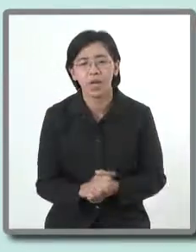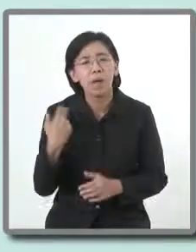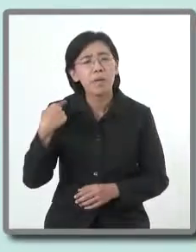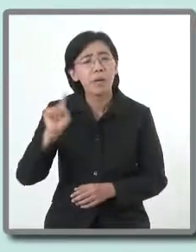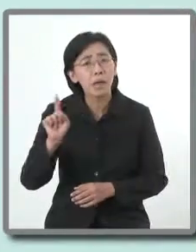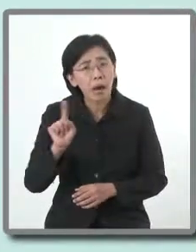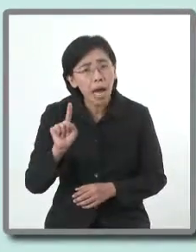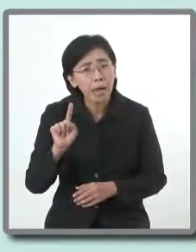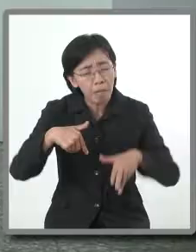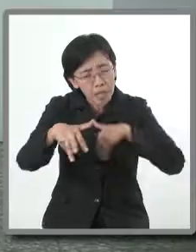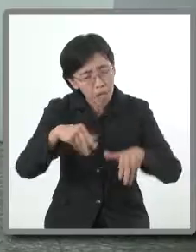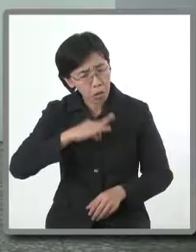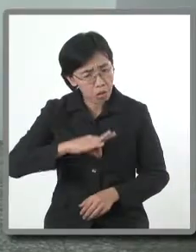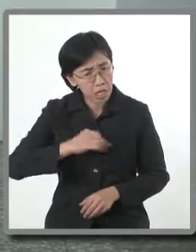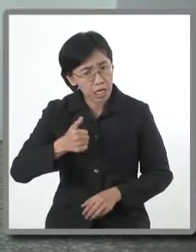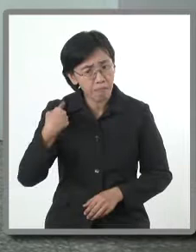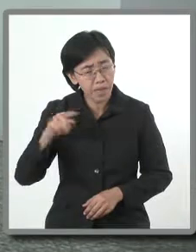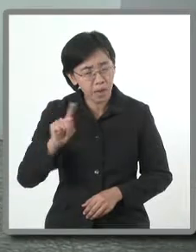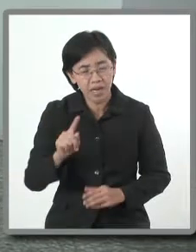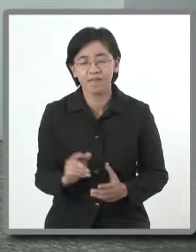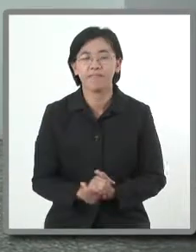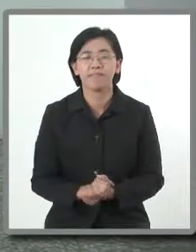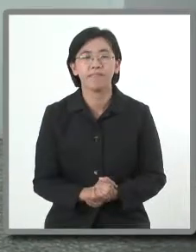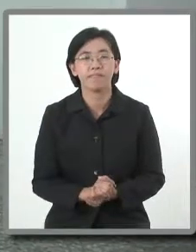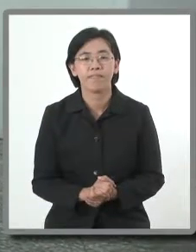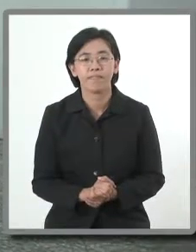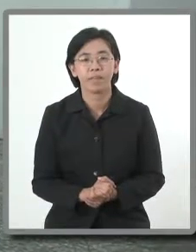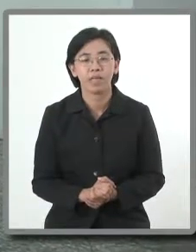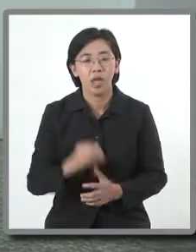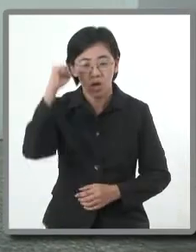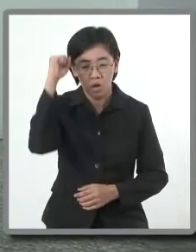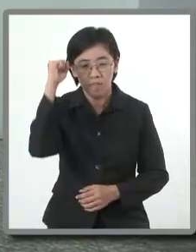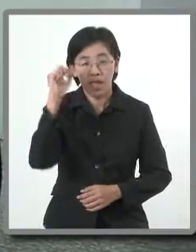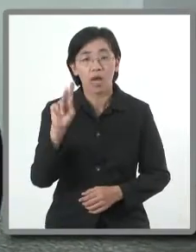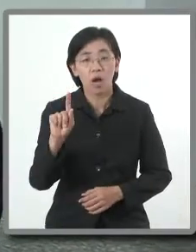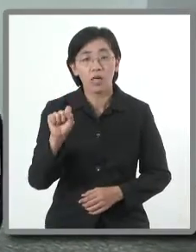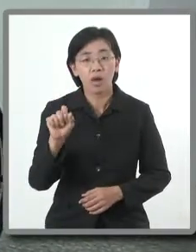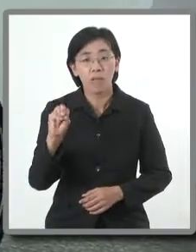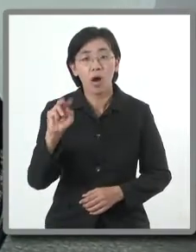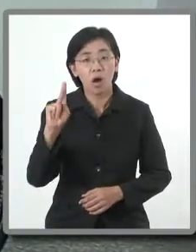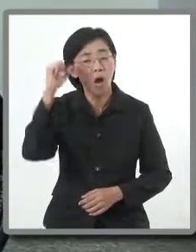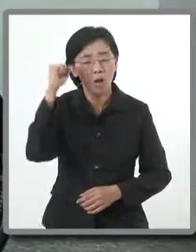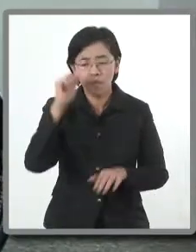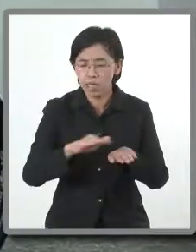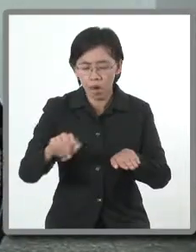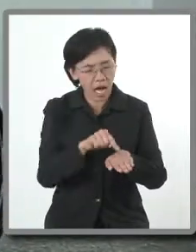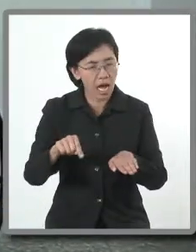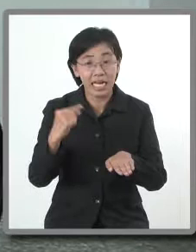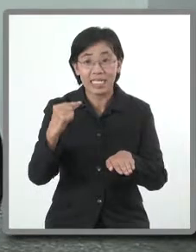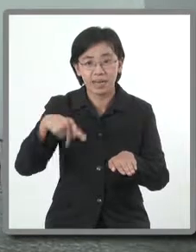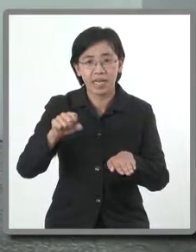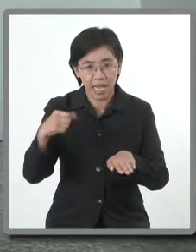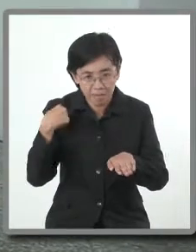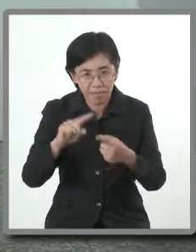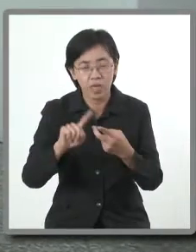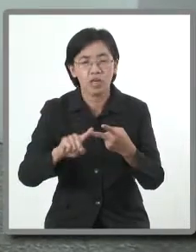ไงต่อประชาชนบ้าง ในรถของขนส่งทุกคันเนี่ยจะมีการติด GPS นะครับมีการติดกล้อง